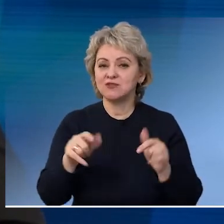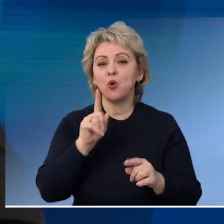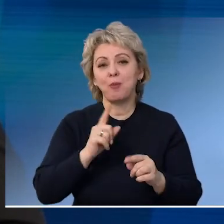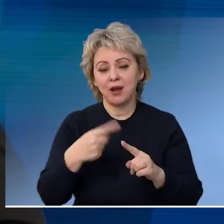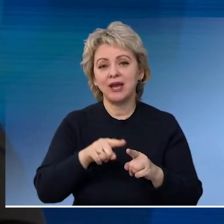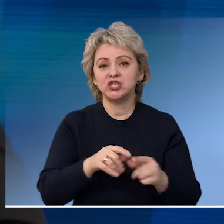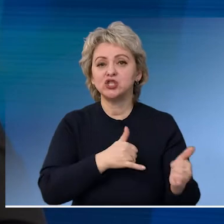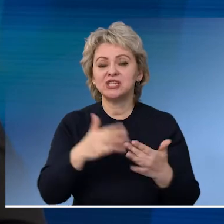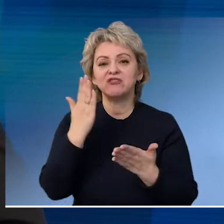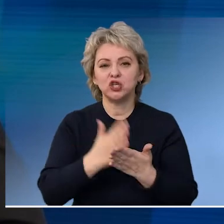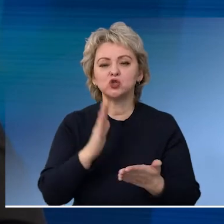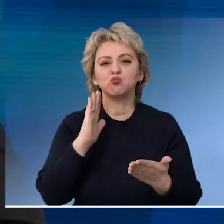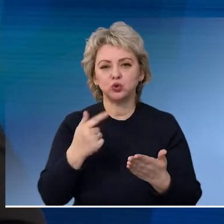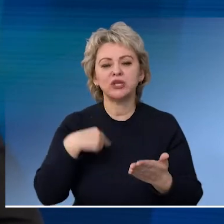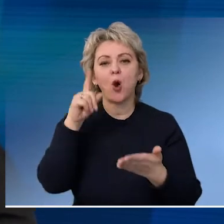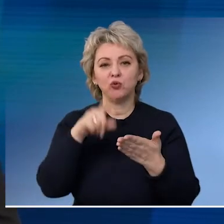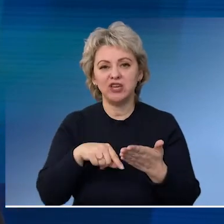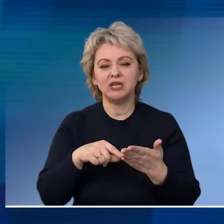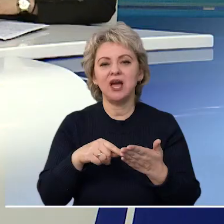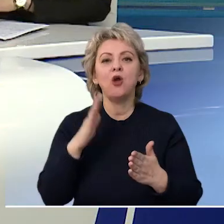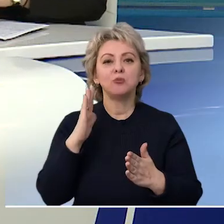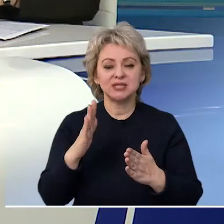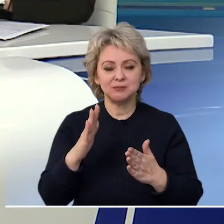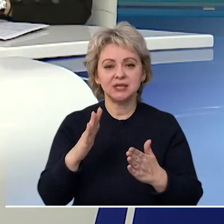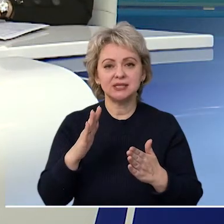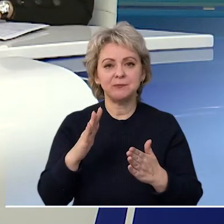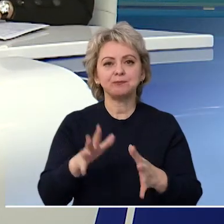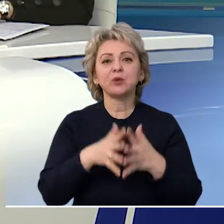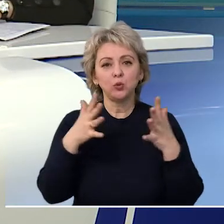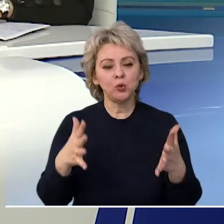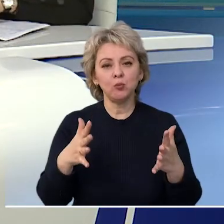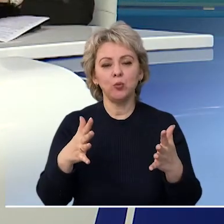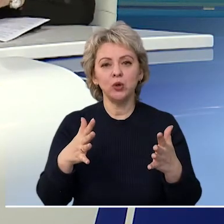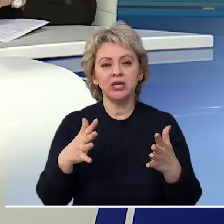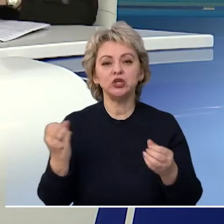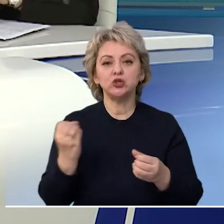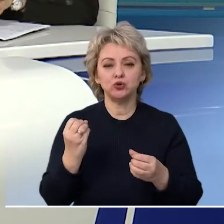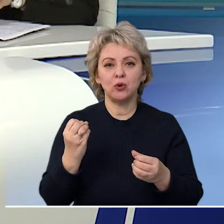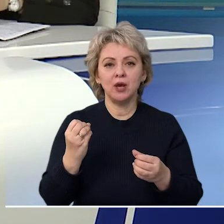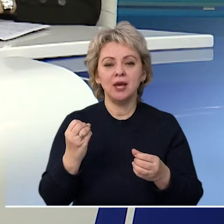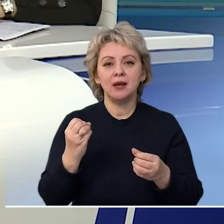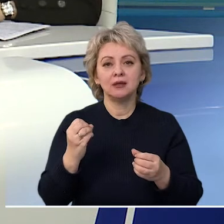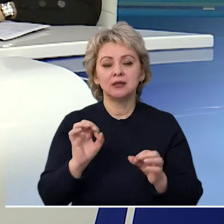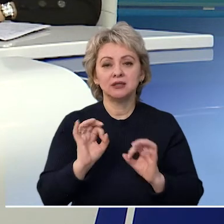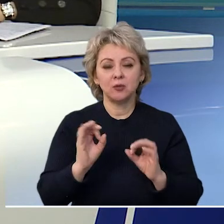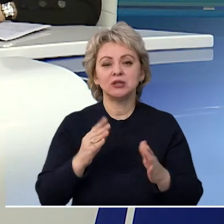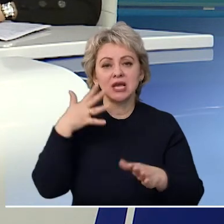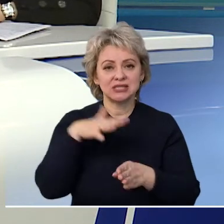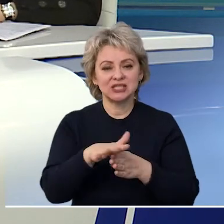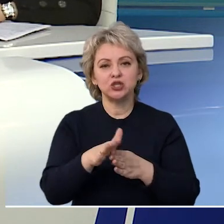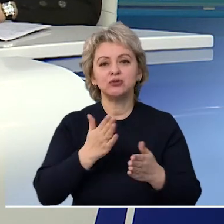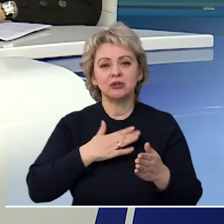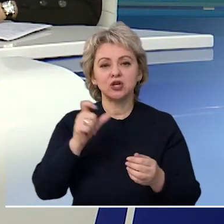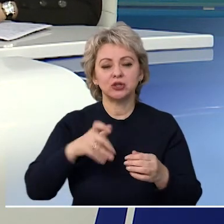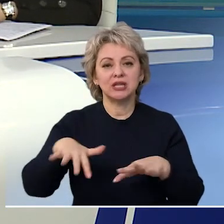развиваются пока, но эти сервисы, они есть, будут. И я уверена, что в перспективе, в более, там, еще менее